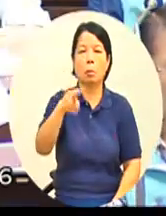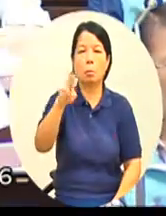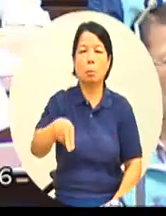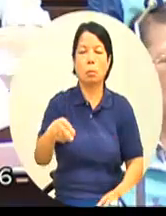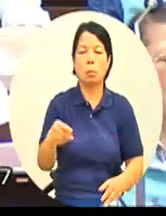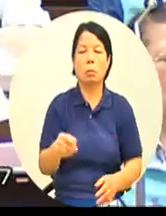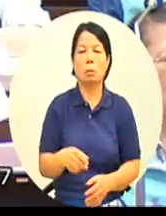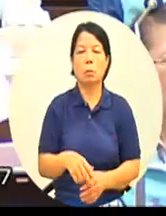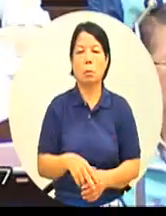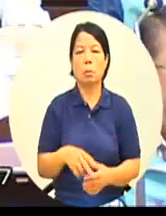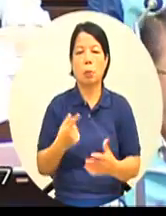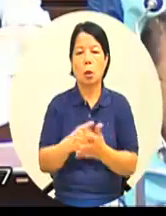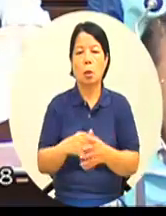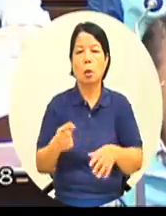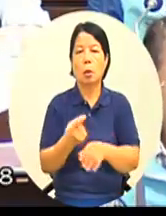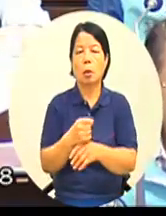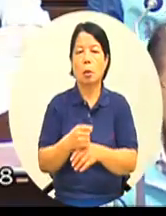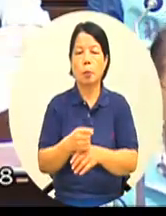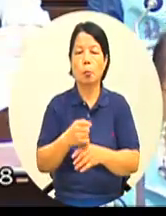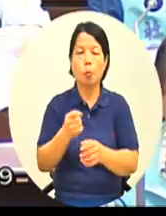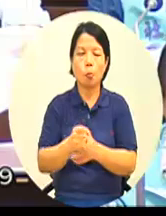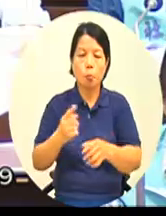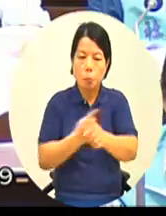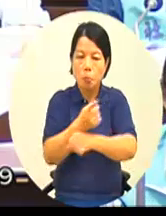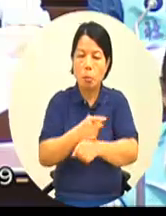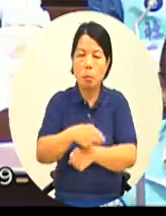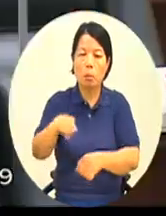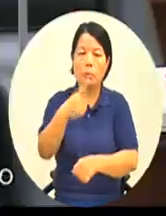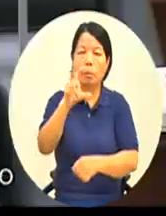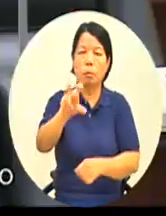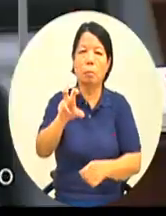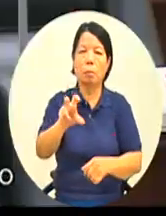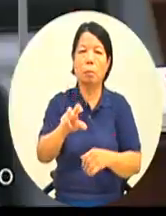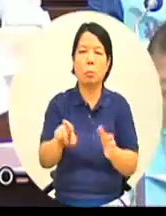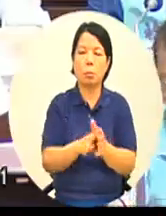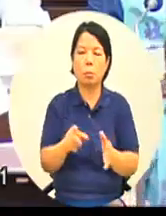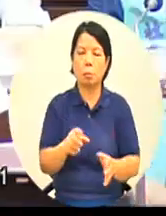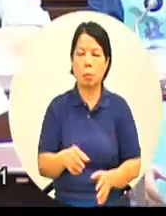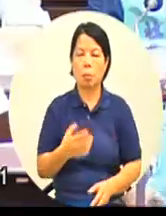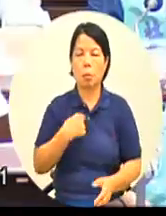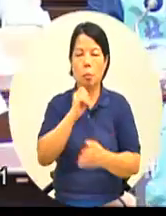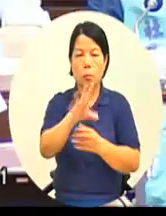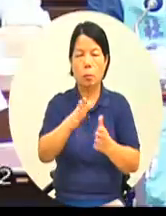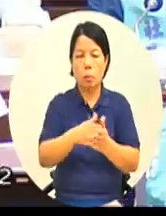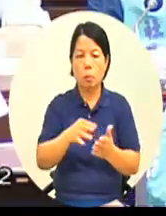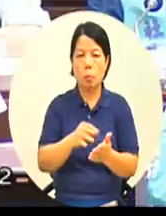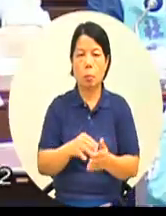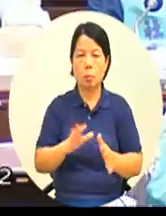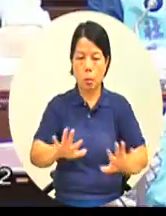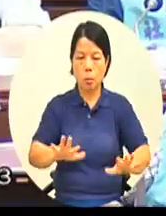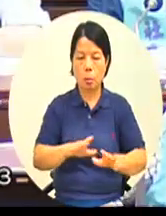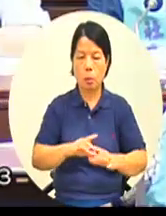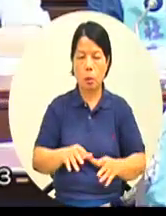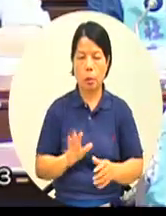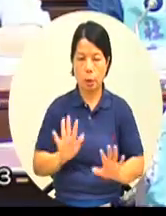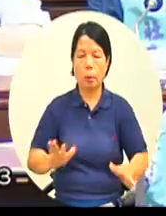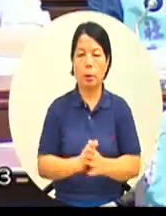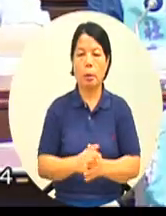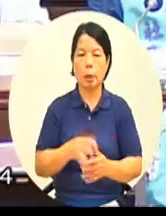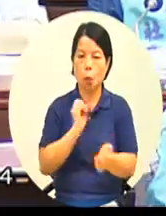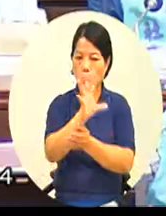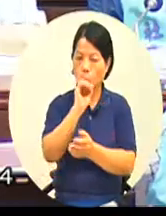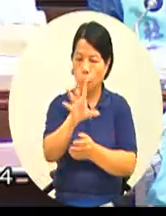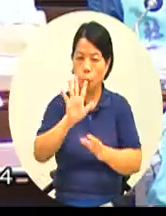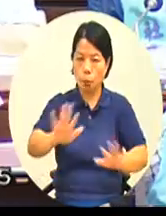让 时薪170，而且可能没有一个月可以22K 哦。 现在也跟议员报告，因为这个已经大力的在反映，所